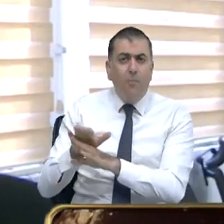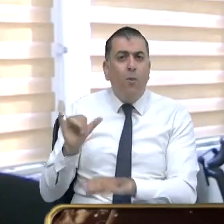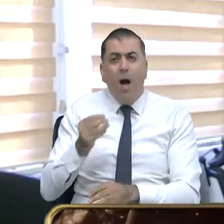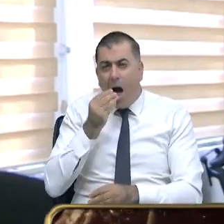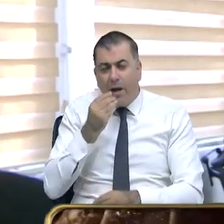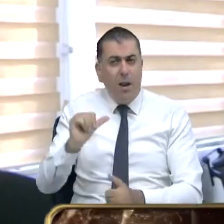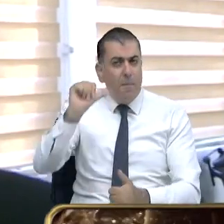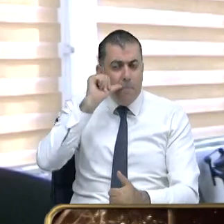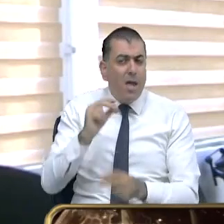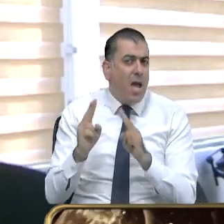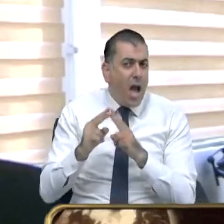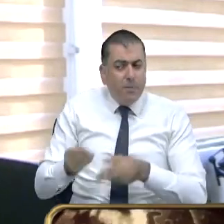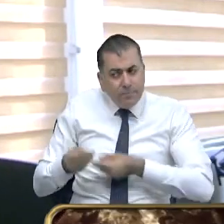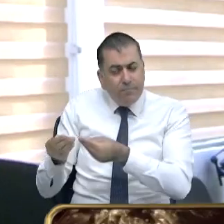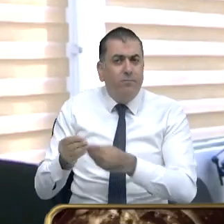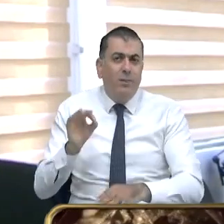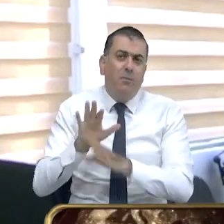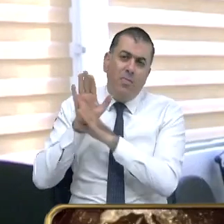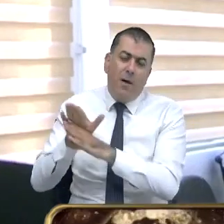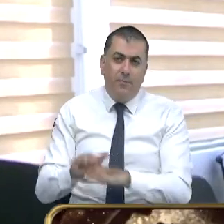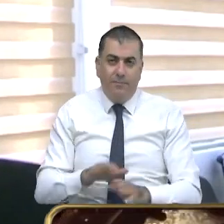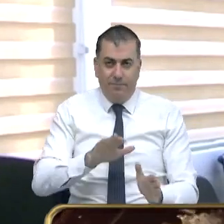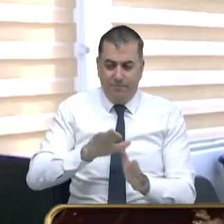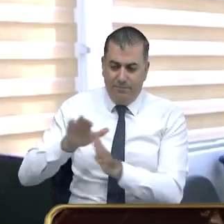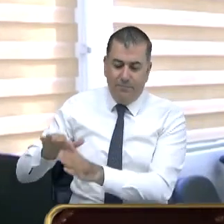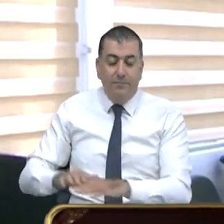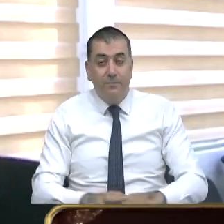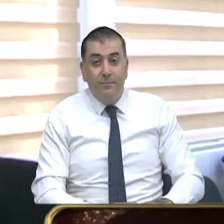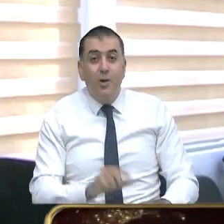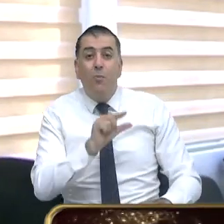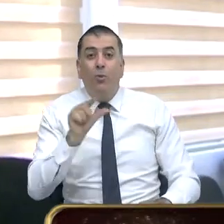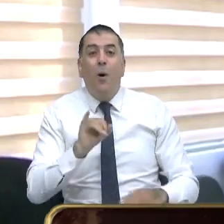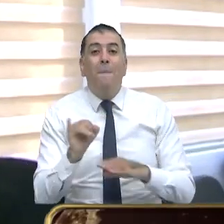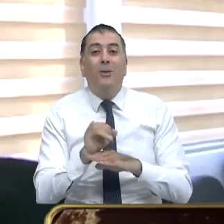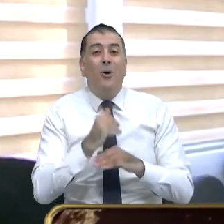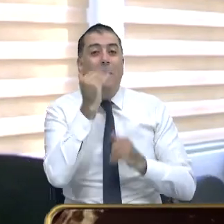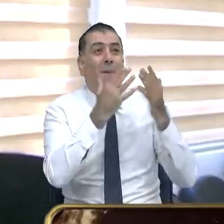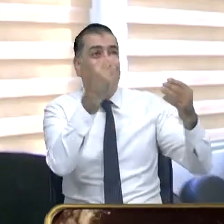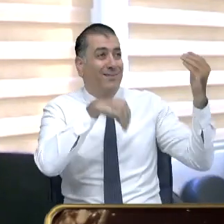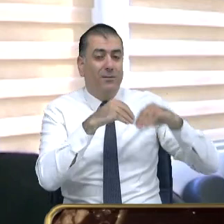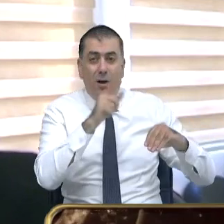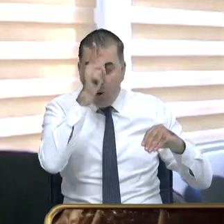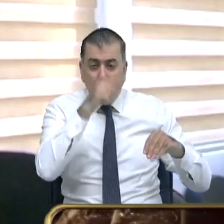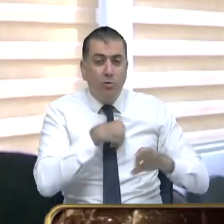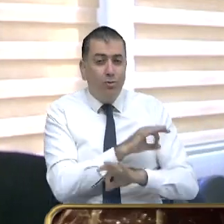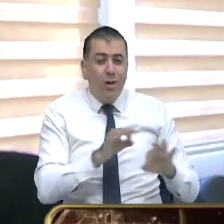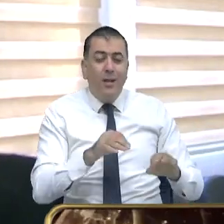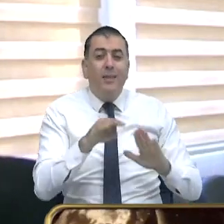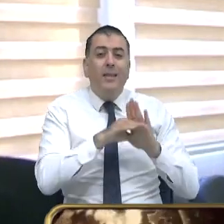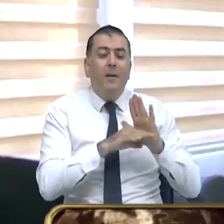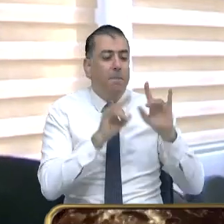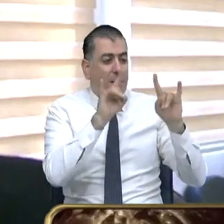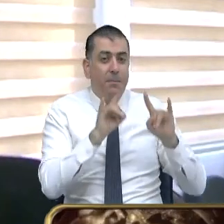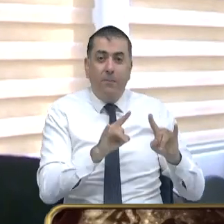المقدمه للاجئين موضوع البيئه الاستثماريه هذه الحكومه يعني بذلت جهود كبيره في تهيئه البيئه الاستثماريه اللاجئين